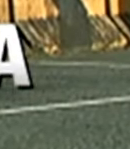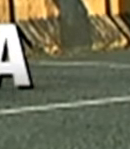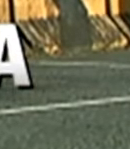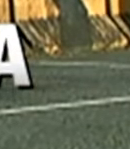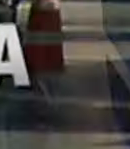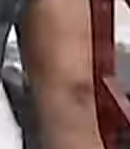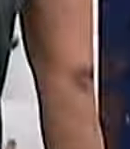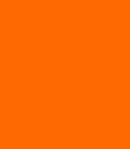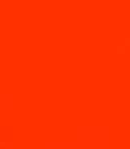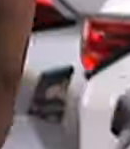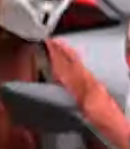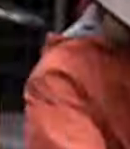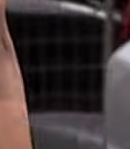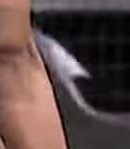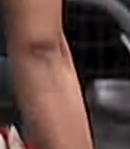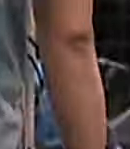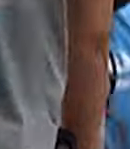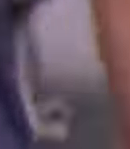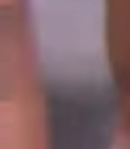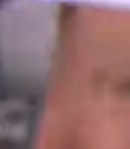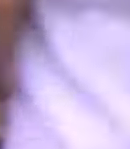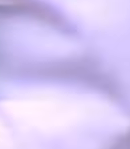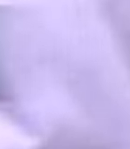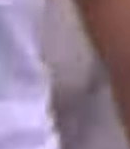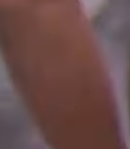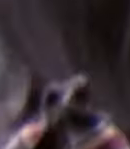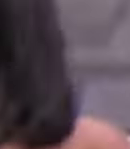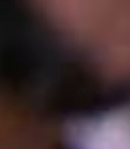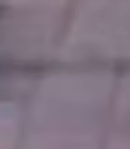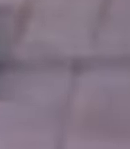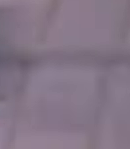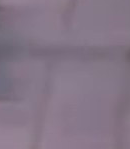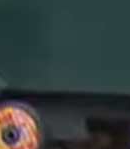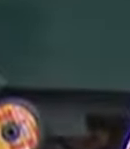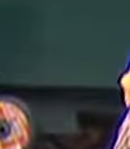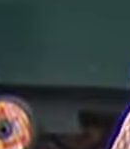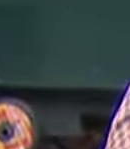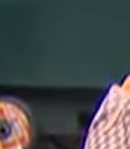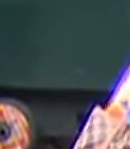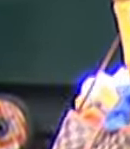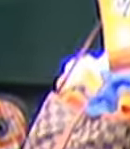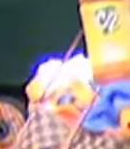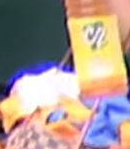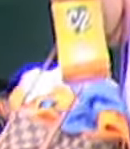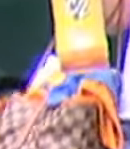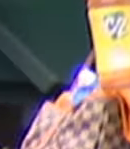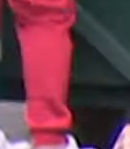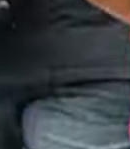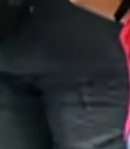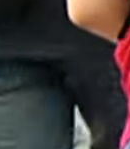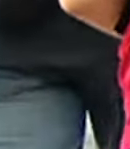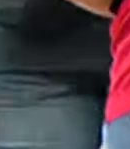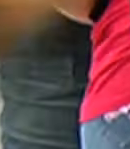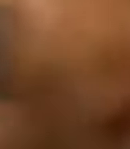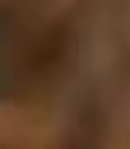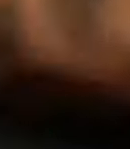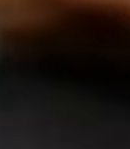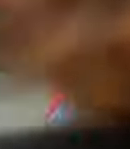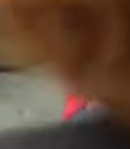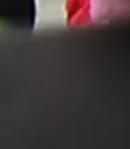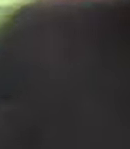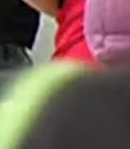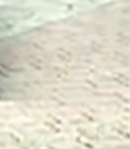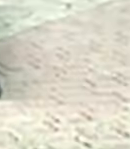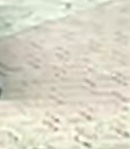silipin at sa ibang balita pagdami ng kaso ng pertes o ubong dalah sa bansa is sinisisi sa mababang